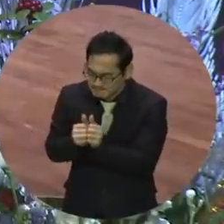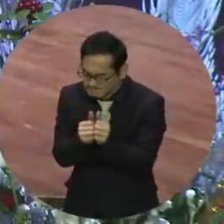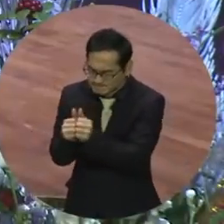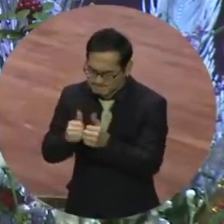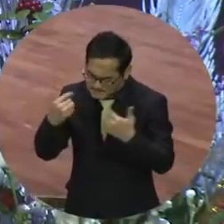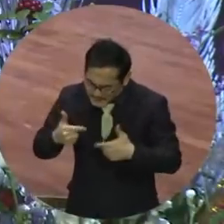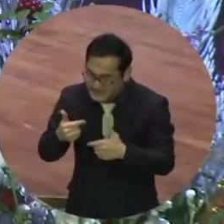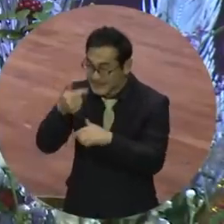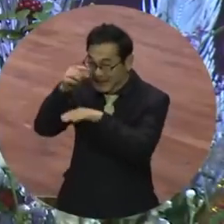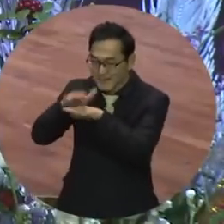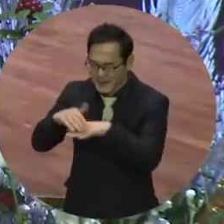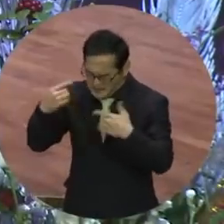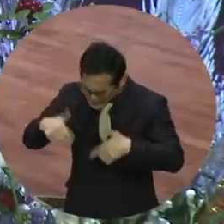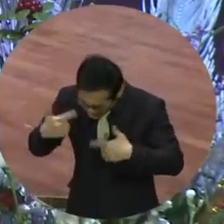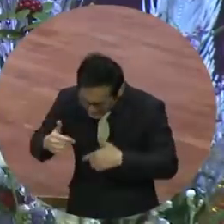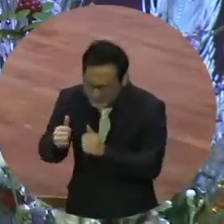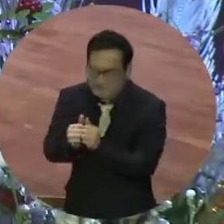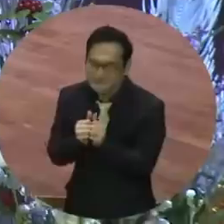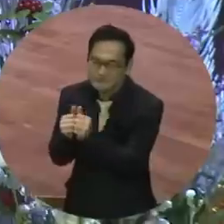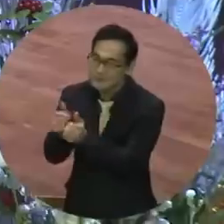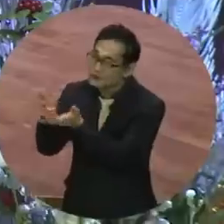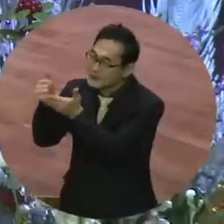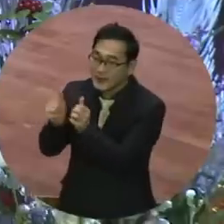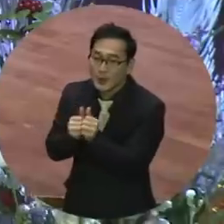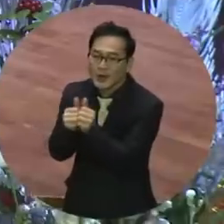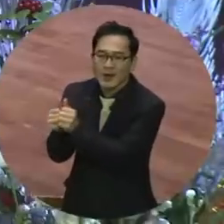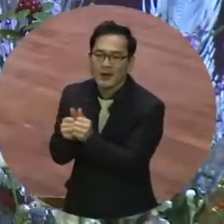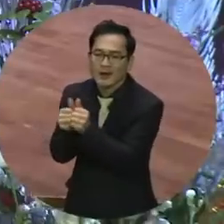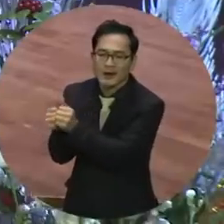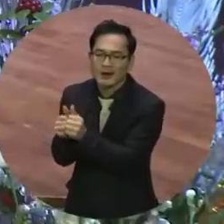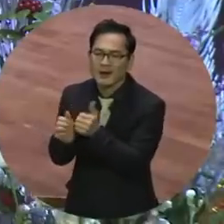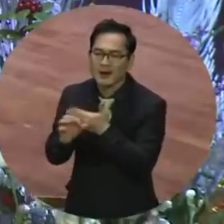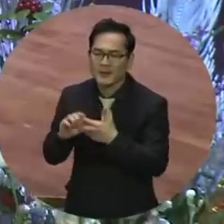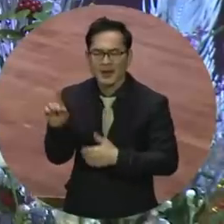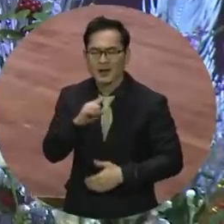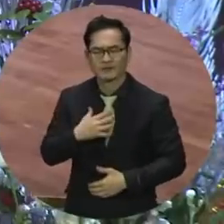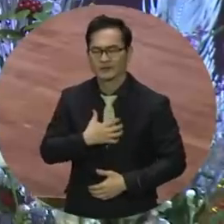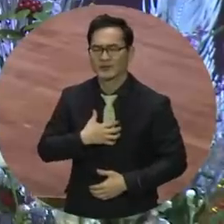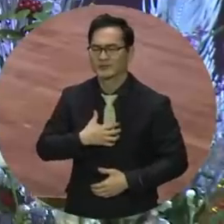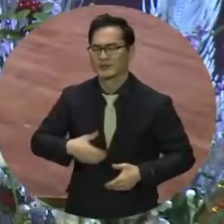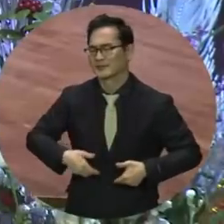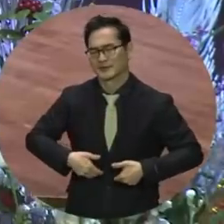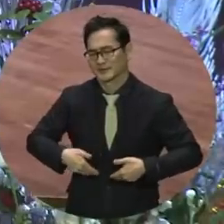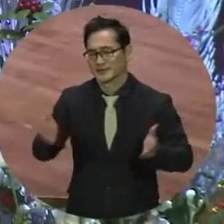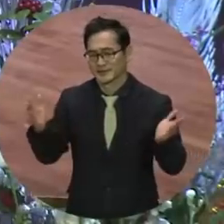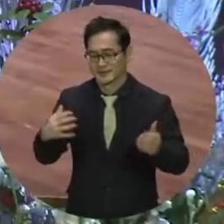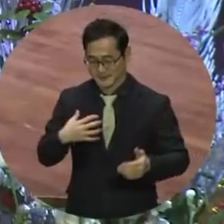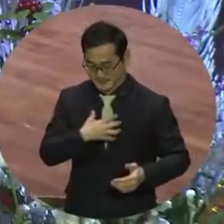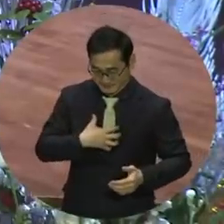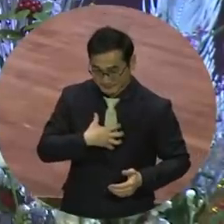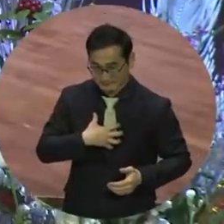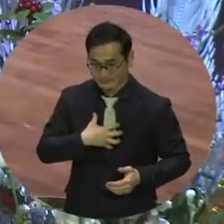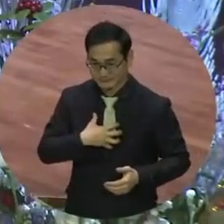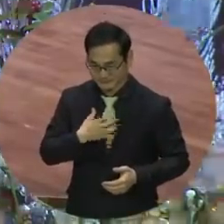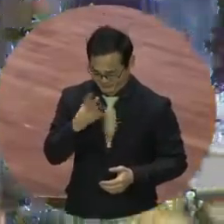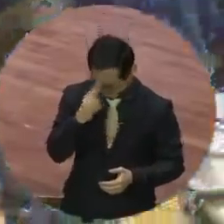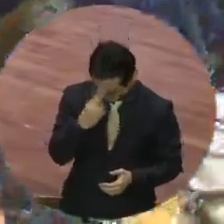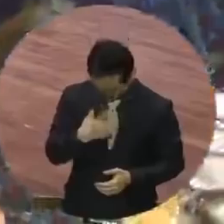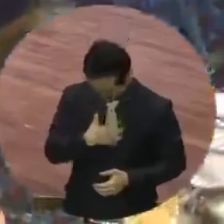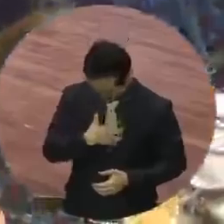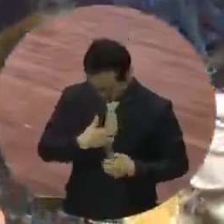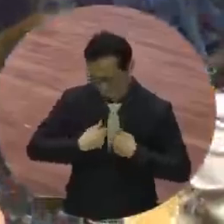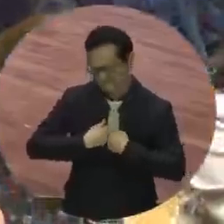그 모든 일에 있어서 이제부터 여러분이 염려 근심으로부터 완전 자유함을 얻으시